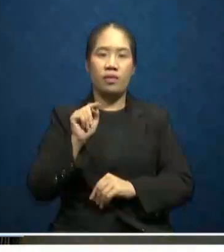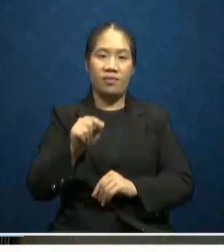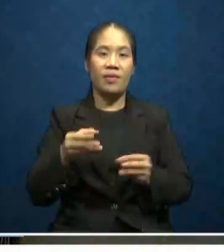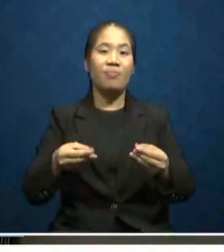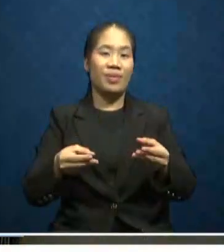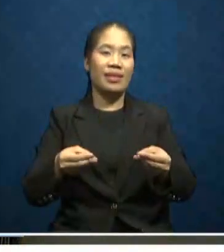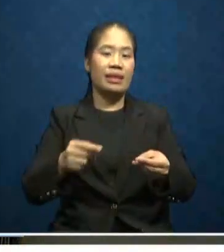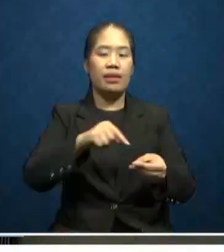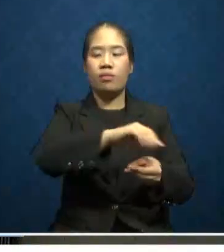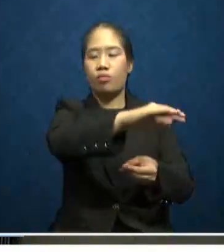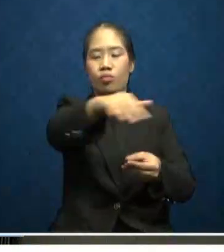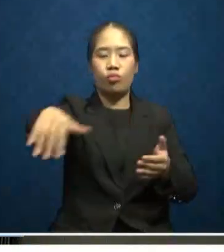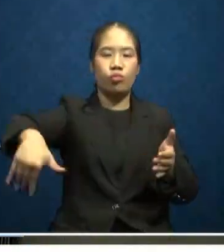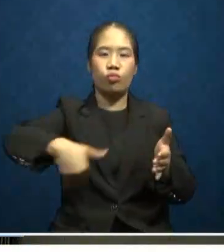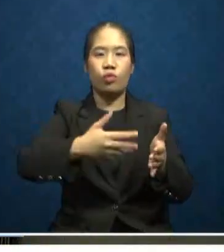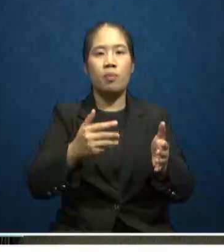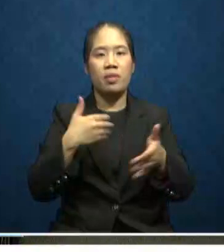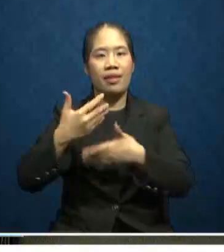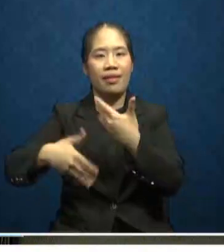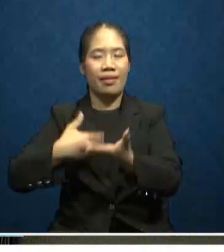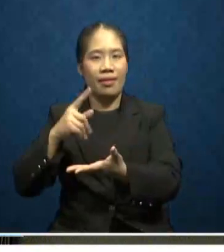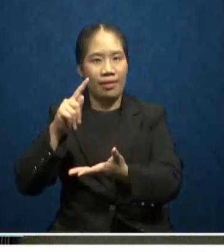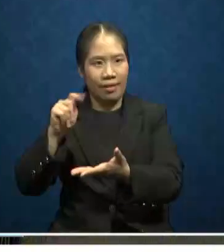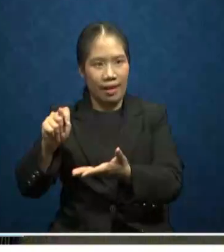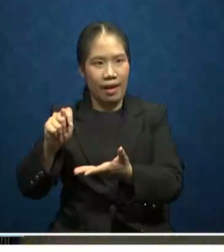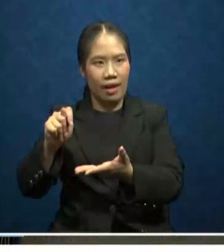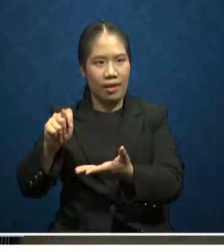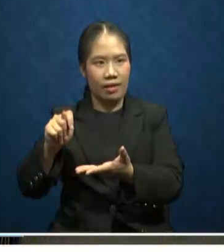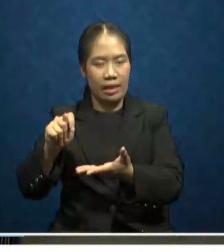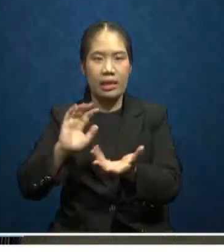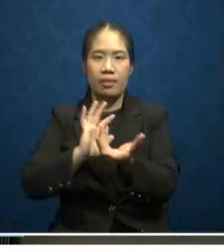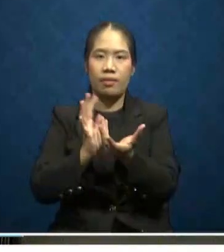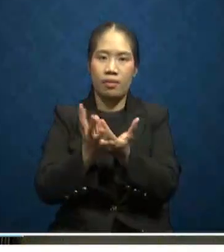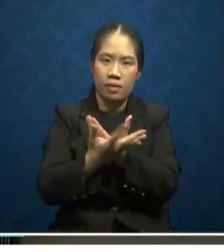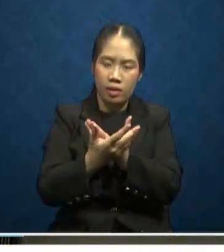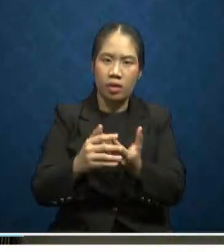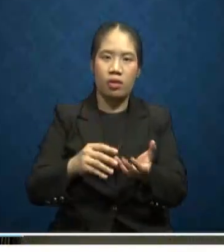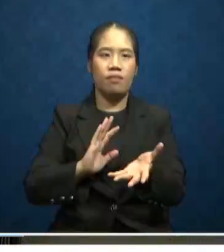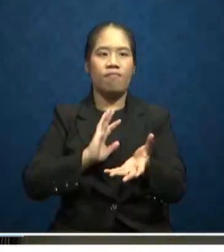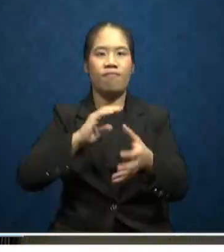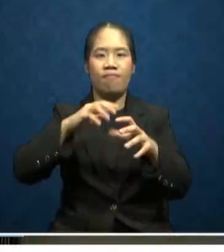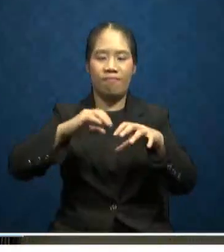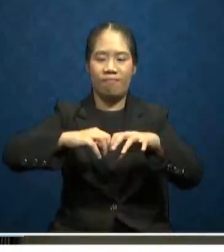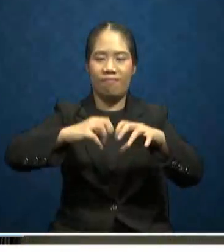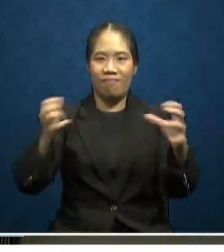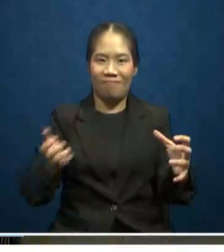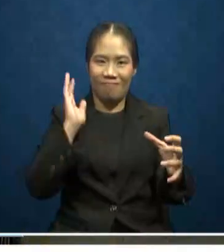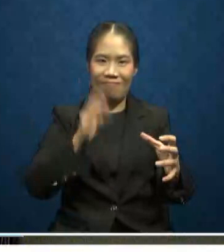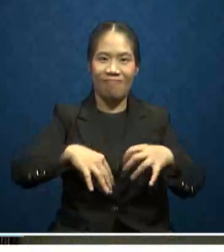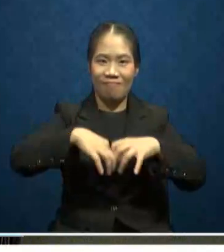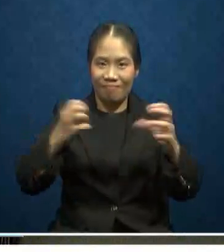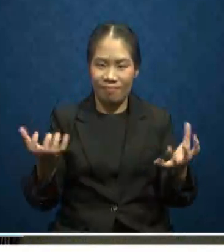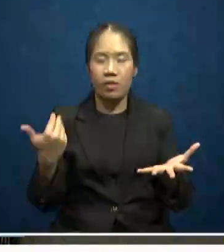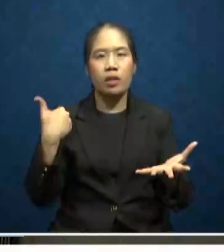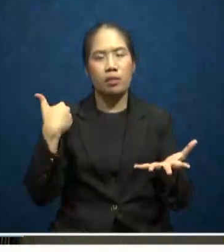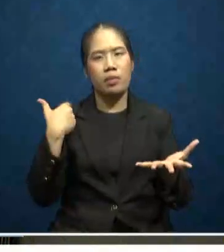ริเวณดังกล่าวนะครับเป็นพื้นที่ตลาดนัดปลูกรับซื้อผลไม้ทุเรียนนะครับซึ่งปกติก็รถมากอยู่แล้วนะครับมีทั้งนักท่องเที่ยวและ